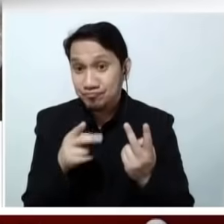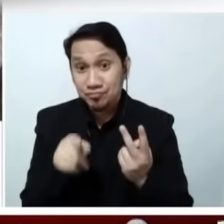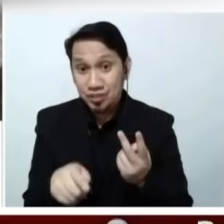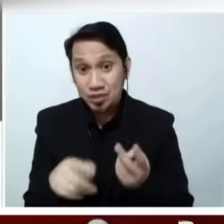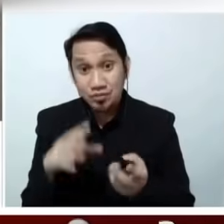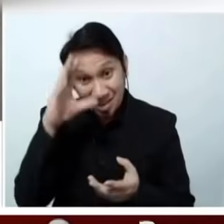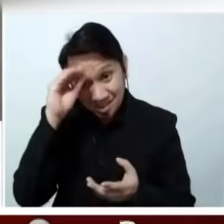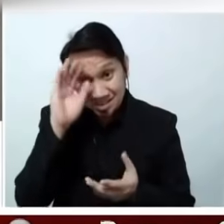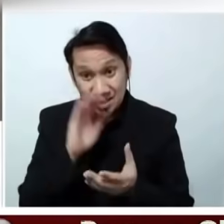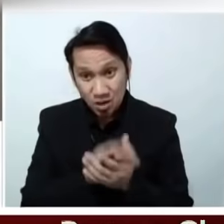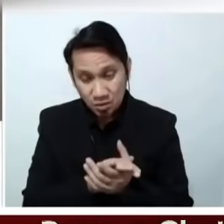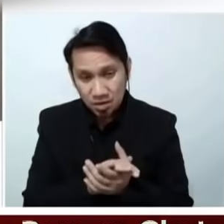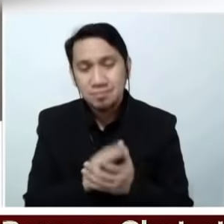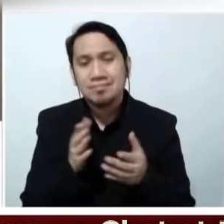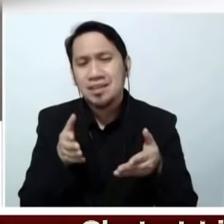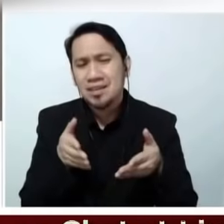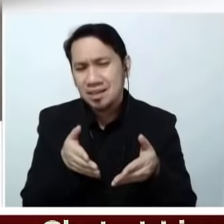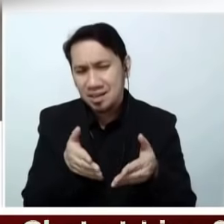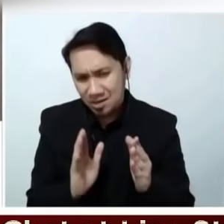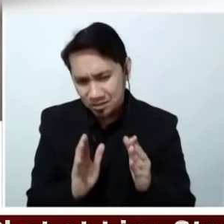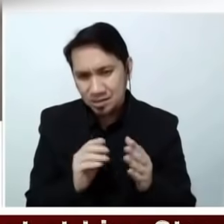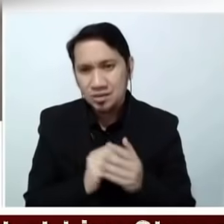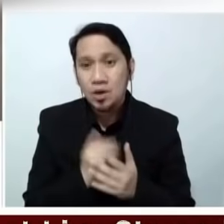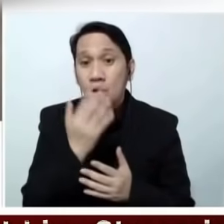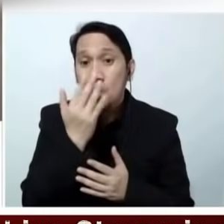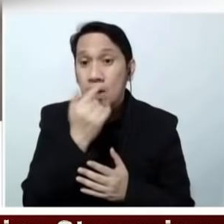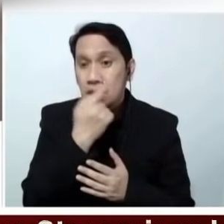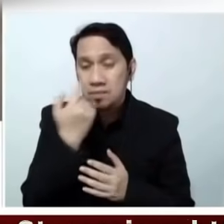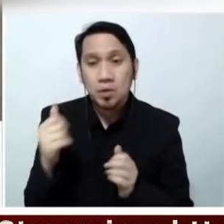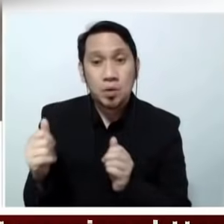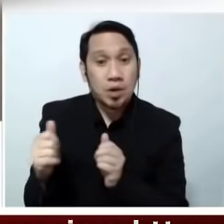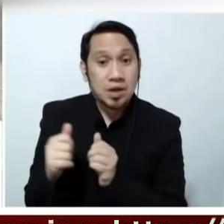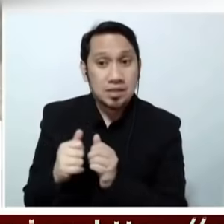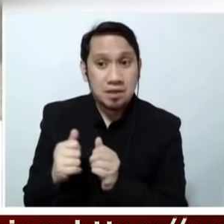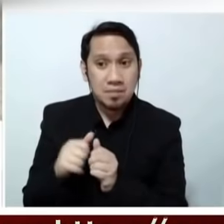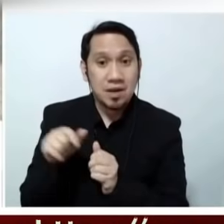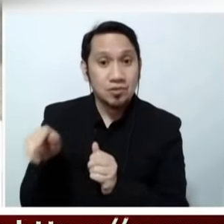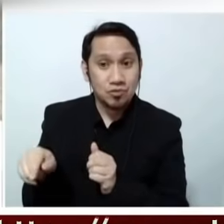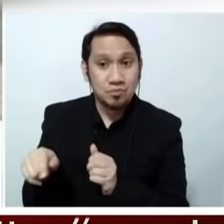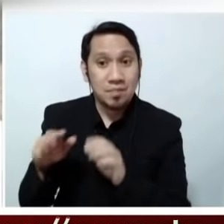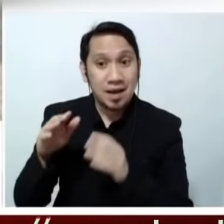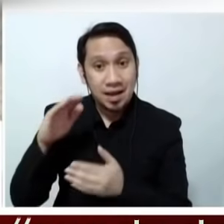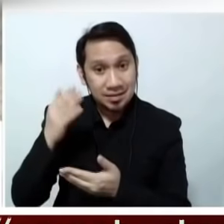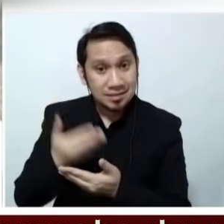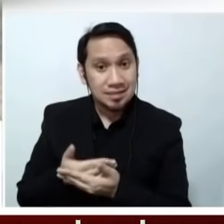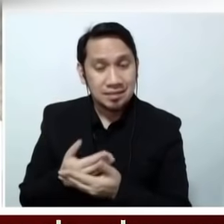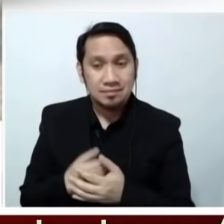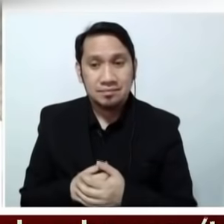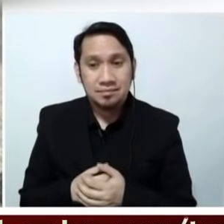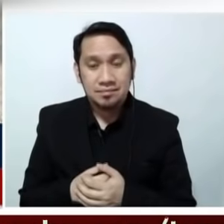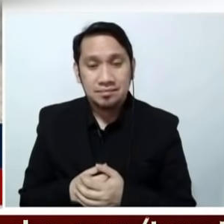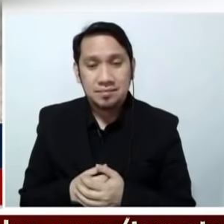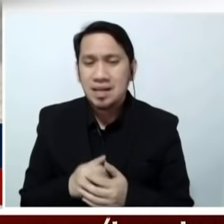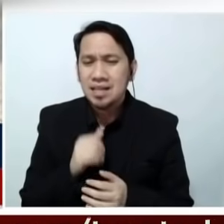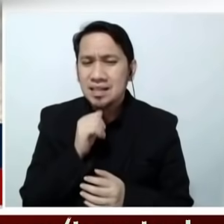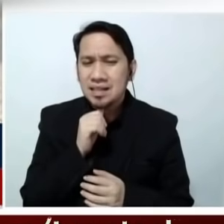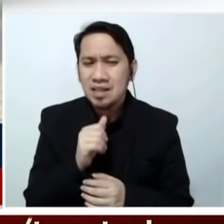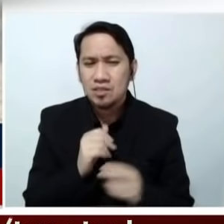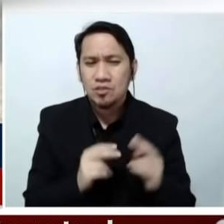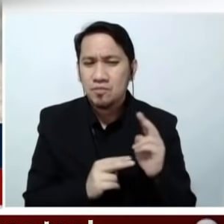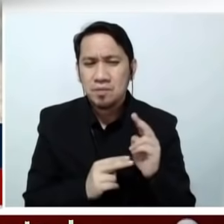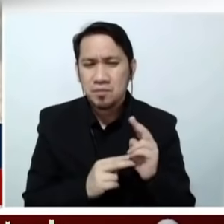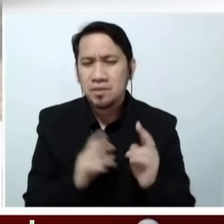mister. Pinayagan si Lola Elizabeth dahil kasama niya ang kanyang mga anak. Okay lang naman sa amin kahit hindi November 1, as long as